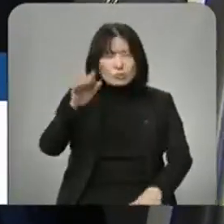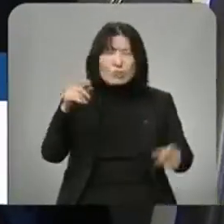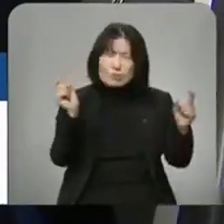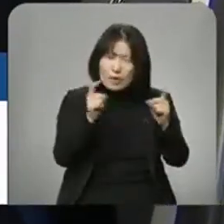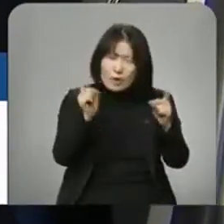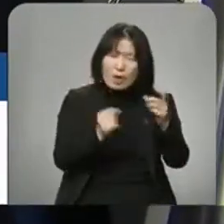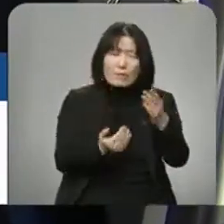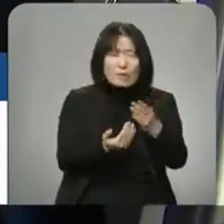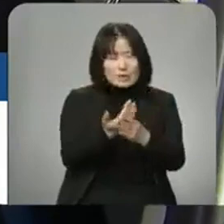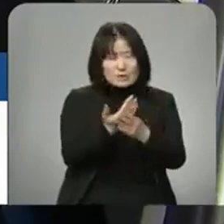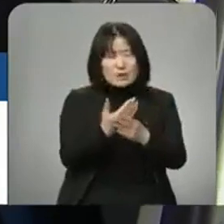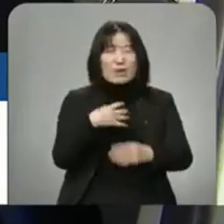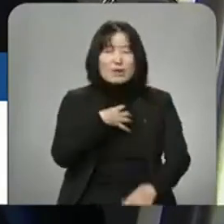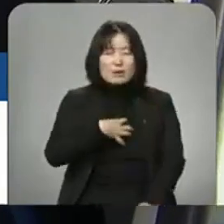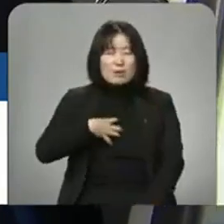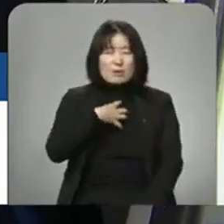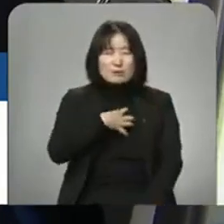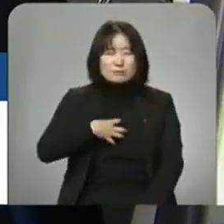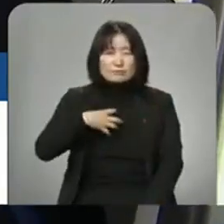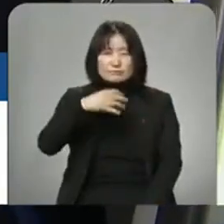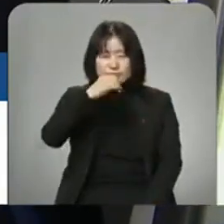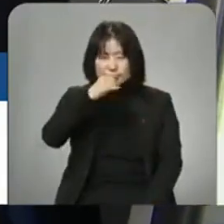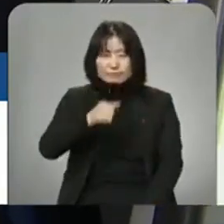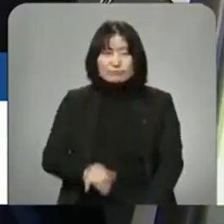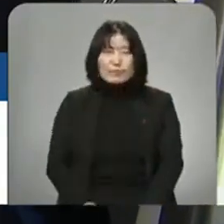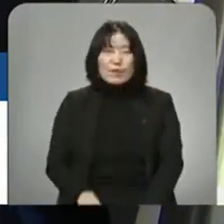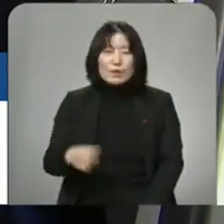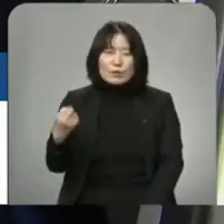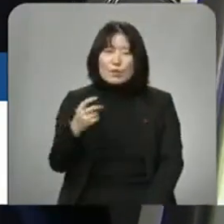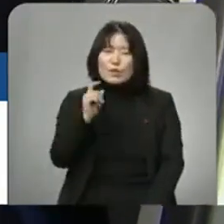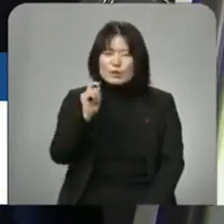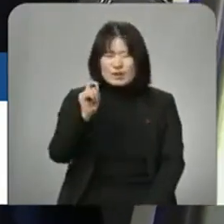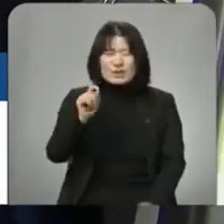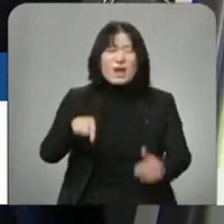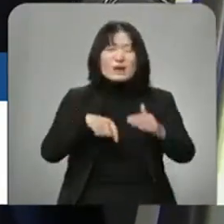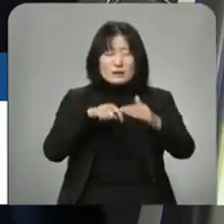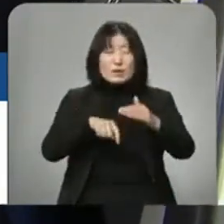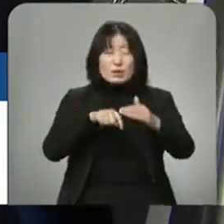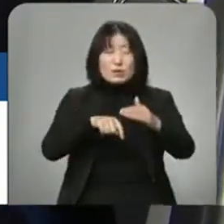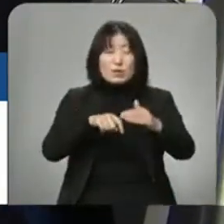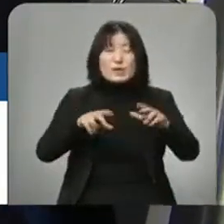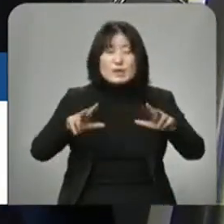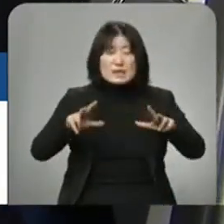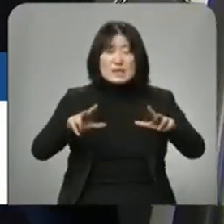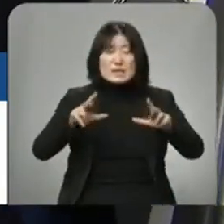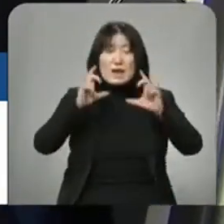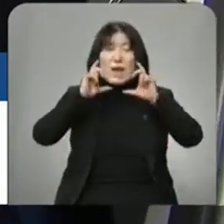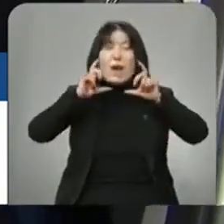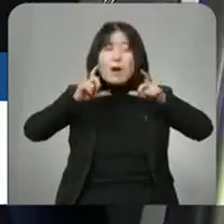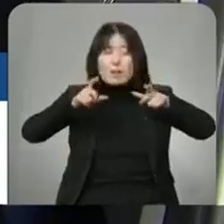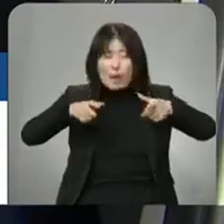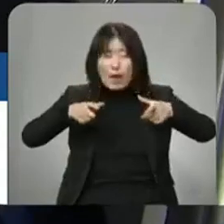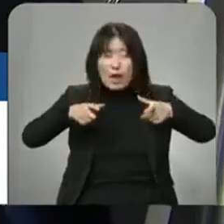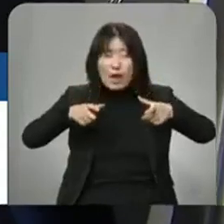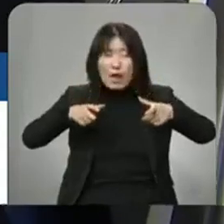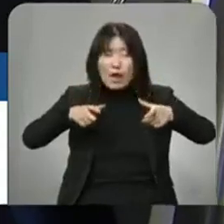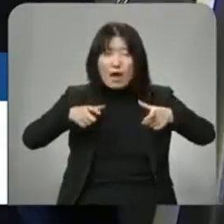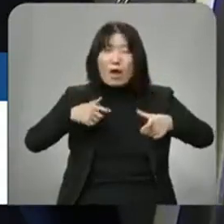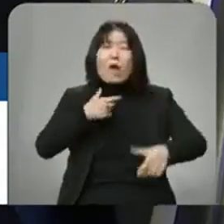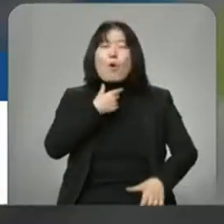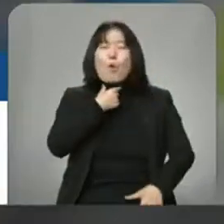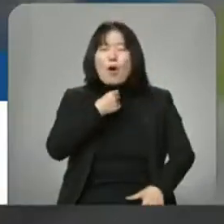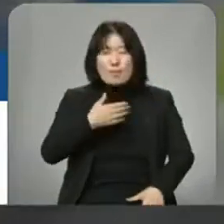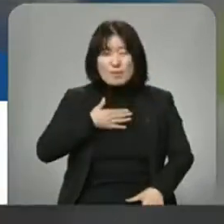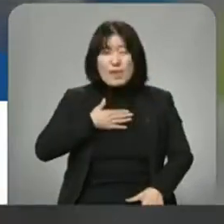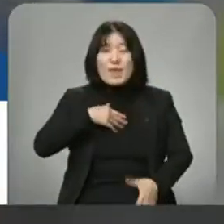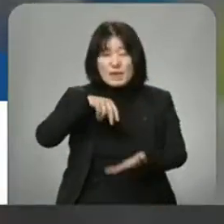그런 게 조금 우려가 돼요. 그리고 그냥 뭐 택시도 이제는 풀어줬으면 하는 제 개인적인